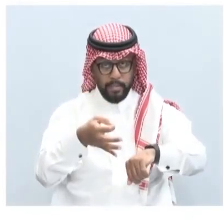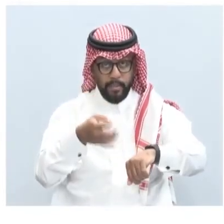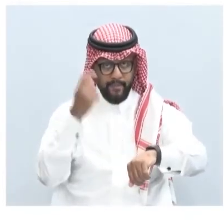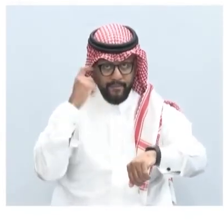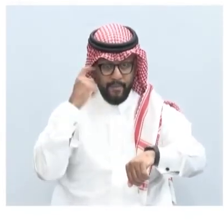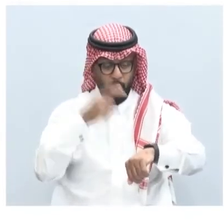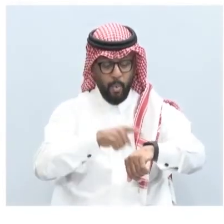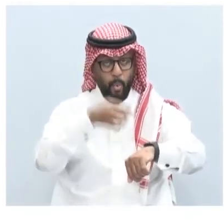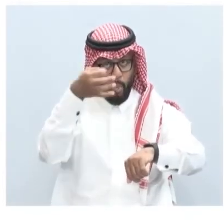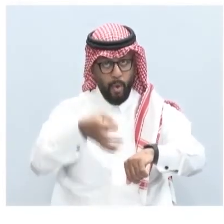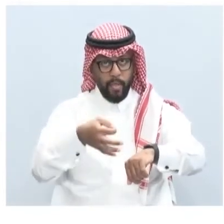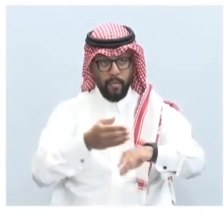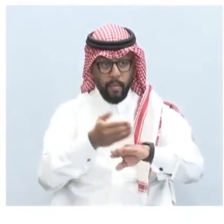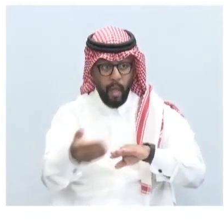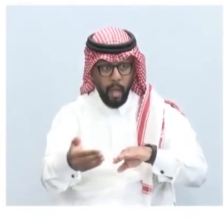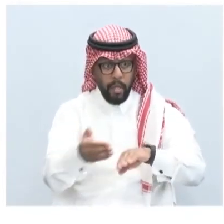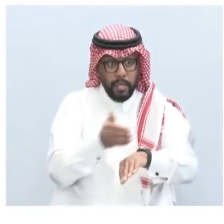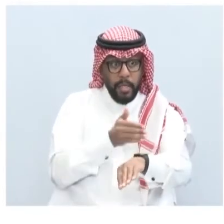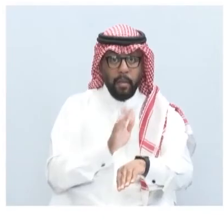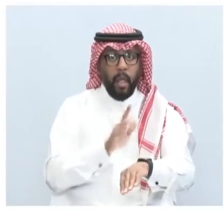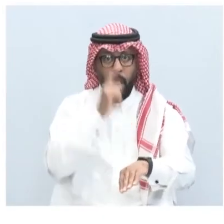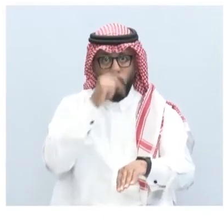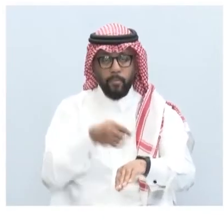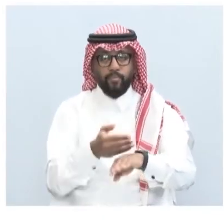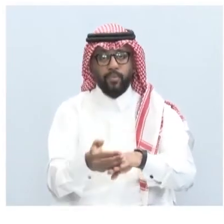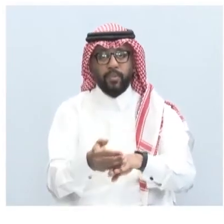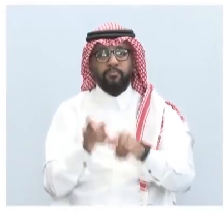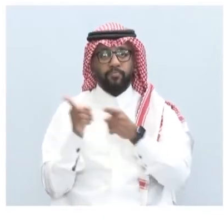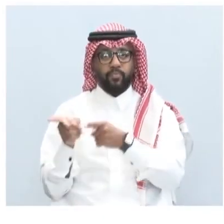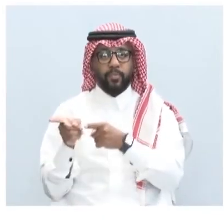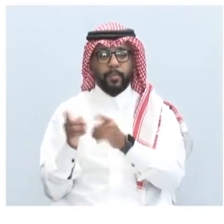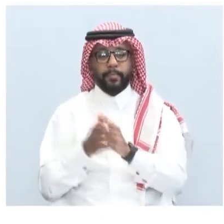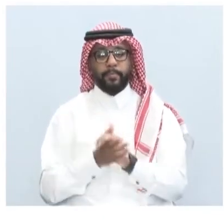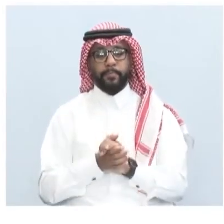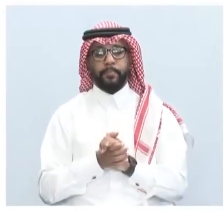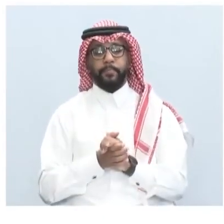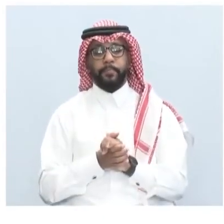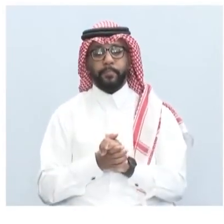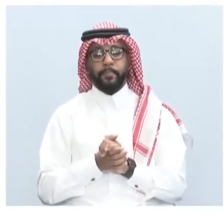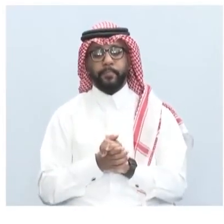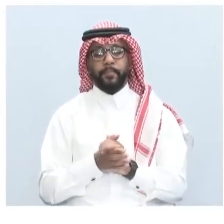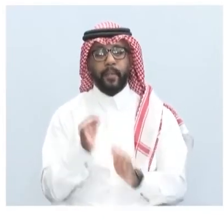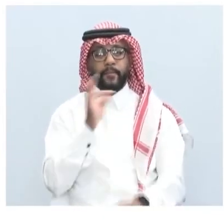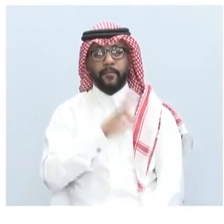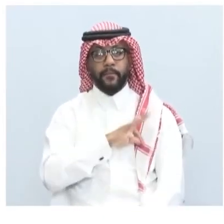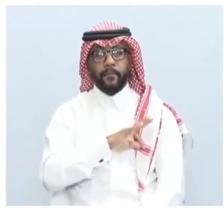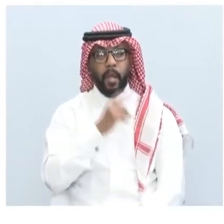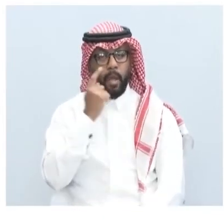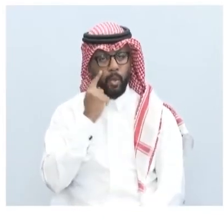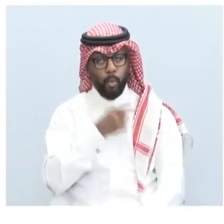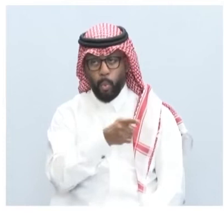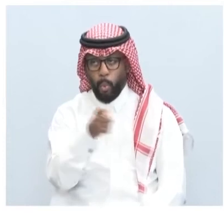المحدده ان يكون في المده المحدده فائده احرص عليها